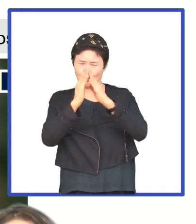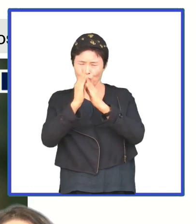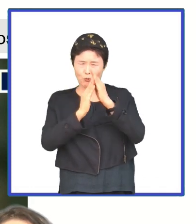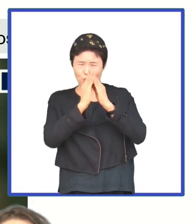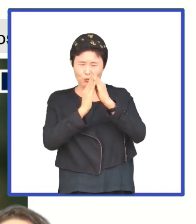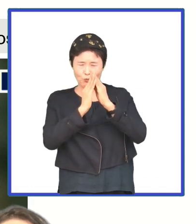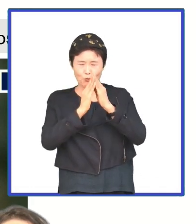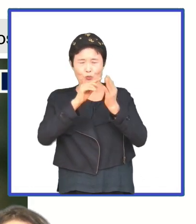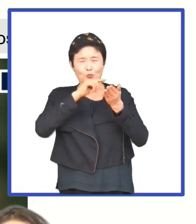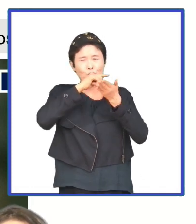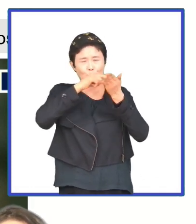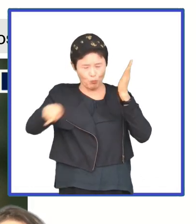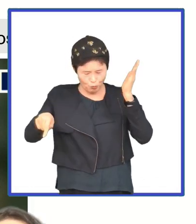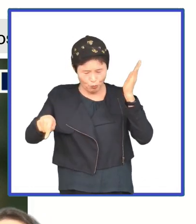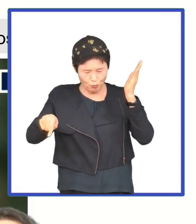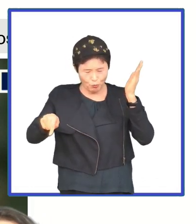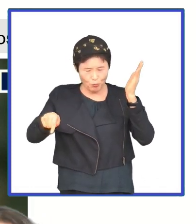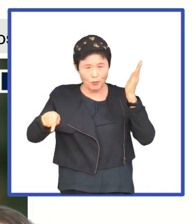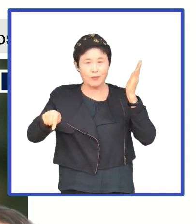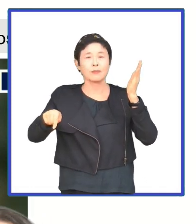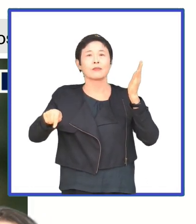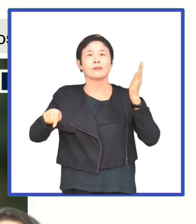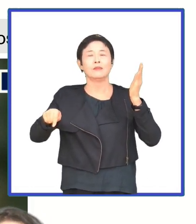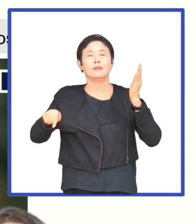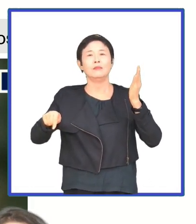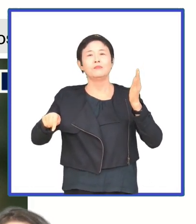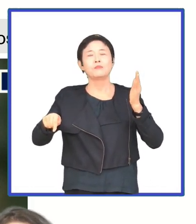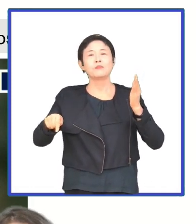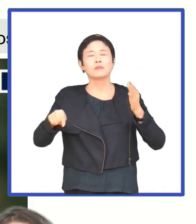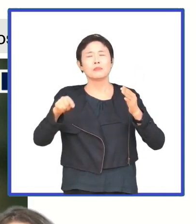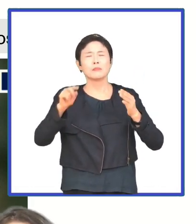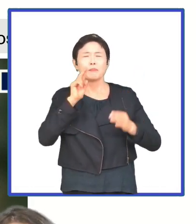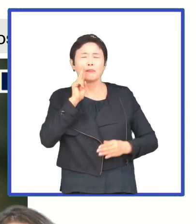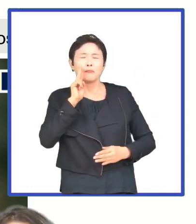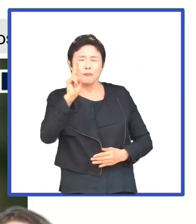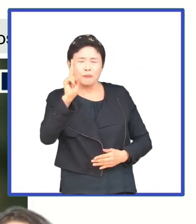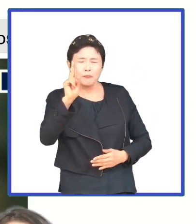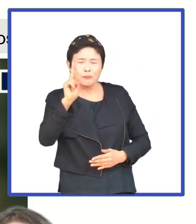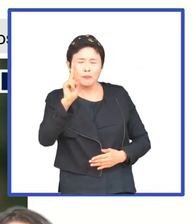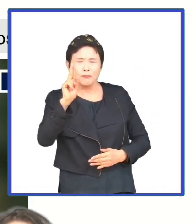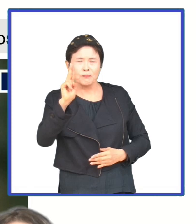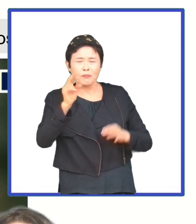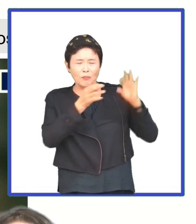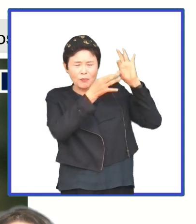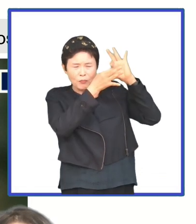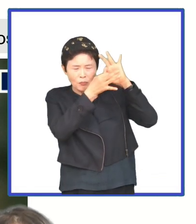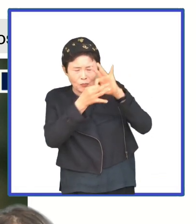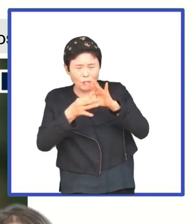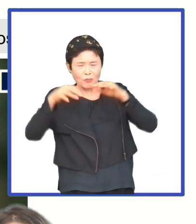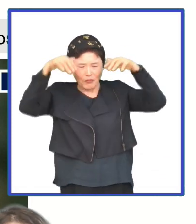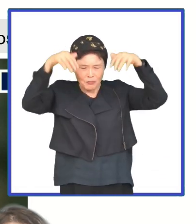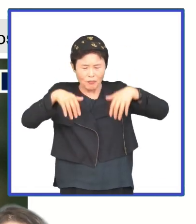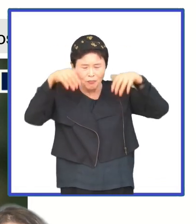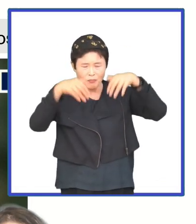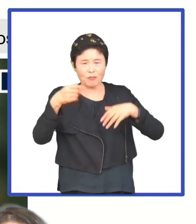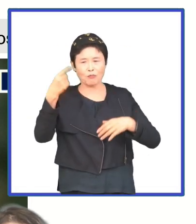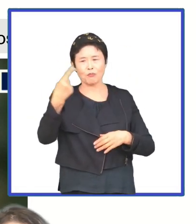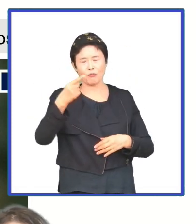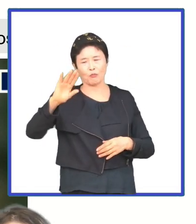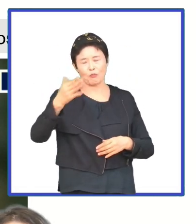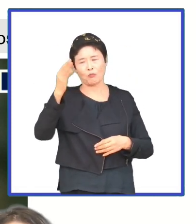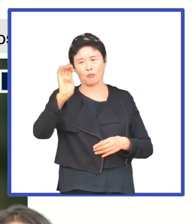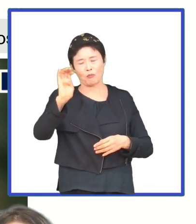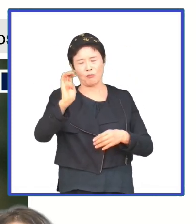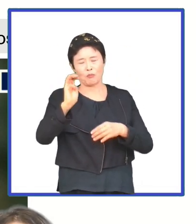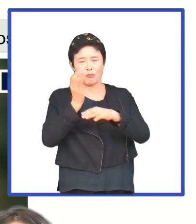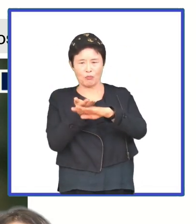발생했는데요. 이렇게 심각한 장기 폭우, 즉 홍수가 발생한 것은 무려 1940년 이후 처음 있는